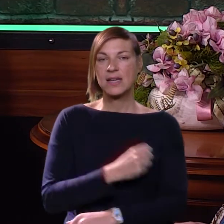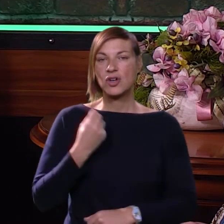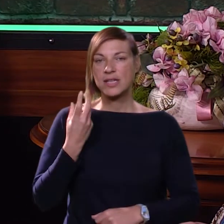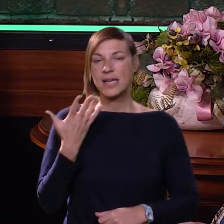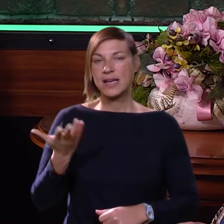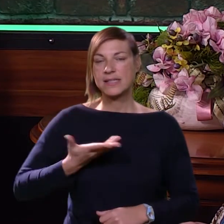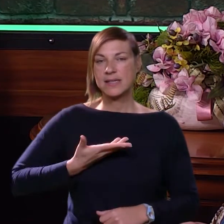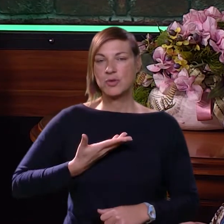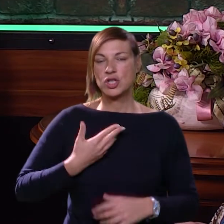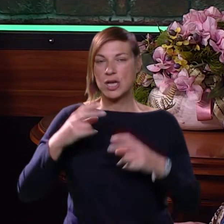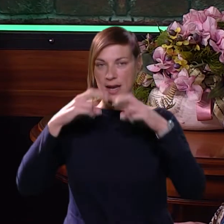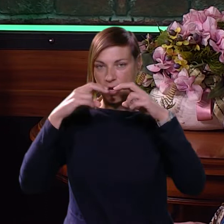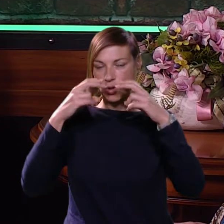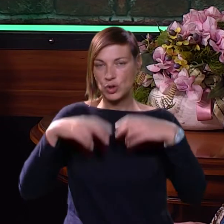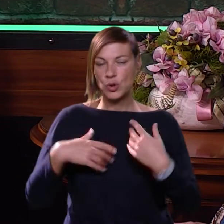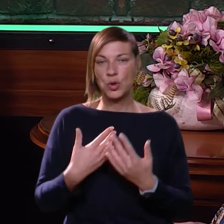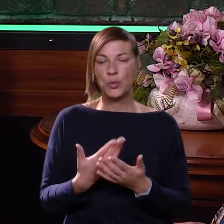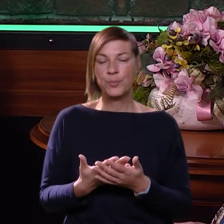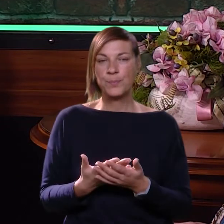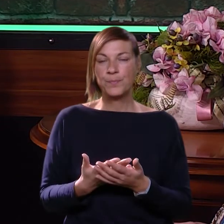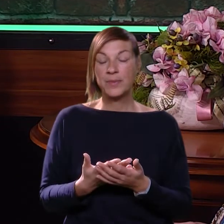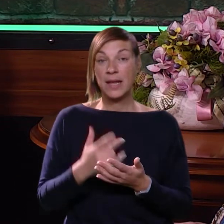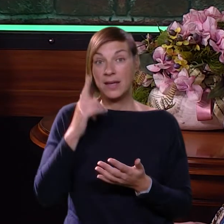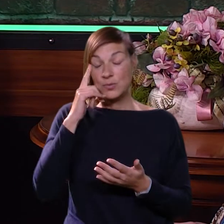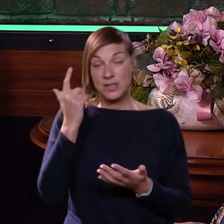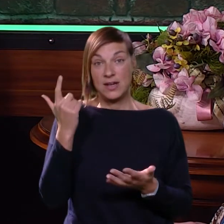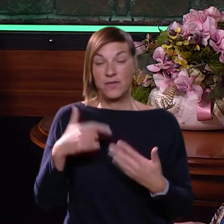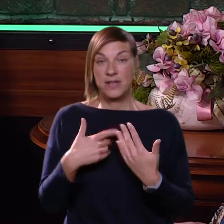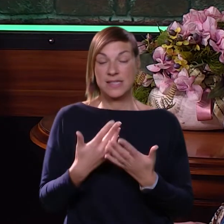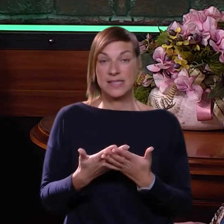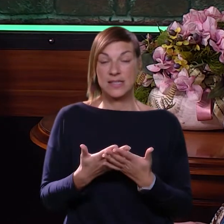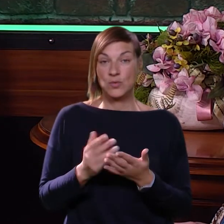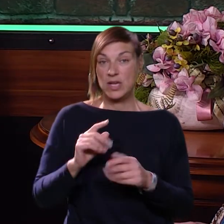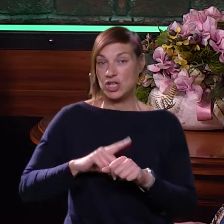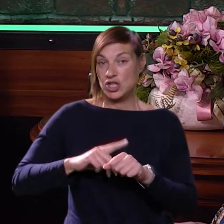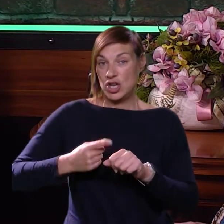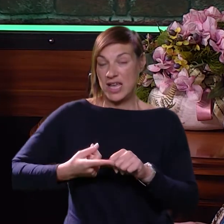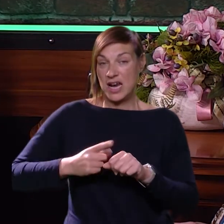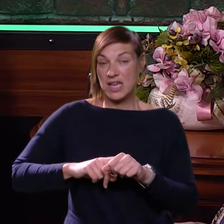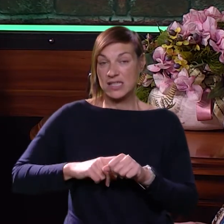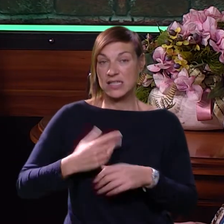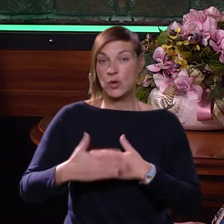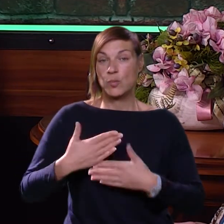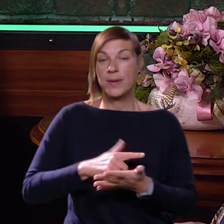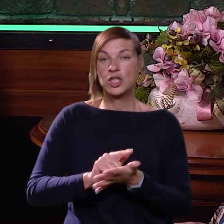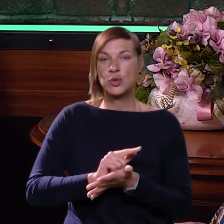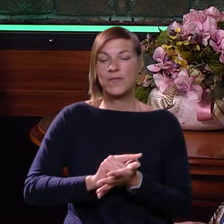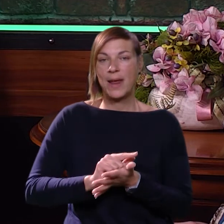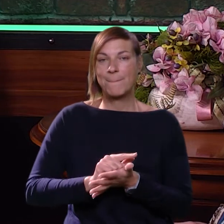godine kad sam došla na redovnu kontrolu i ustanovilo se ipak da je tu nešto naraslo u međuvremenu.